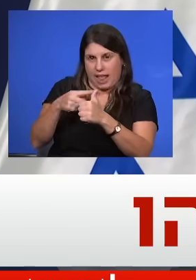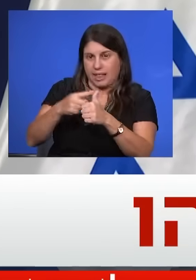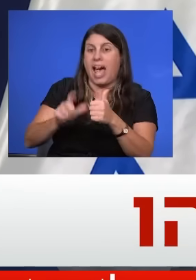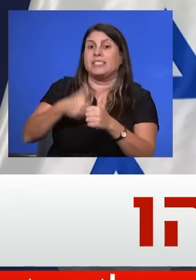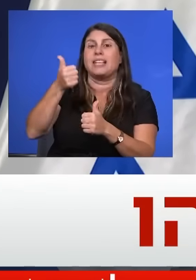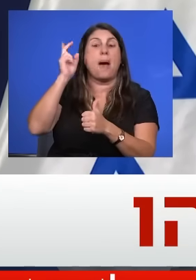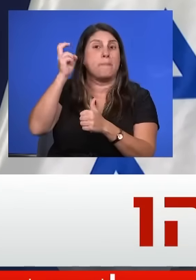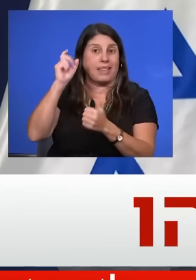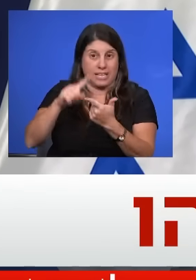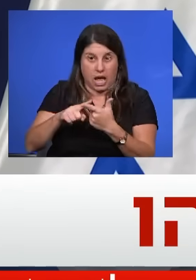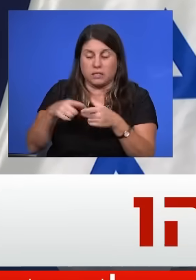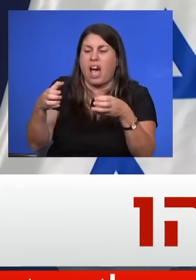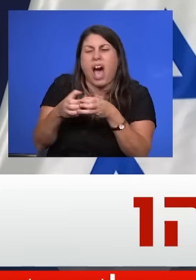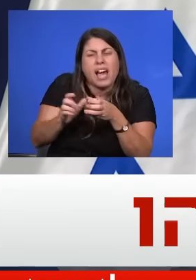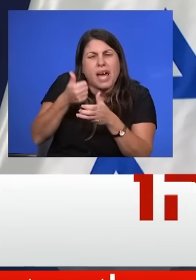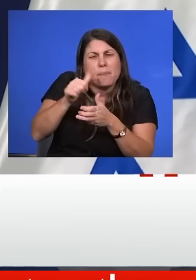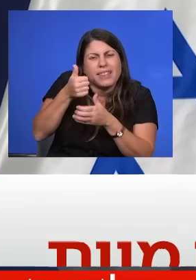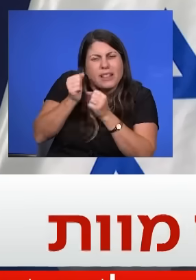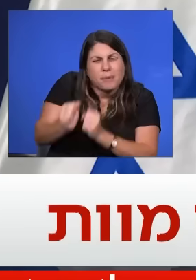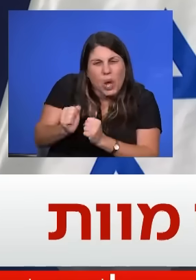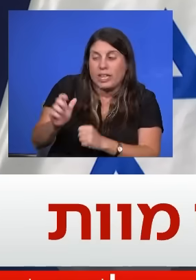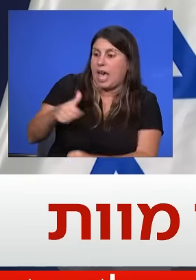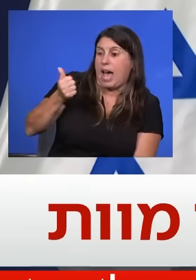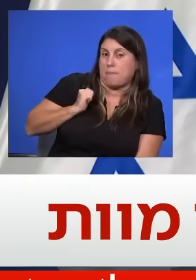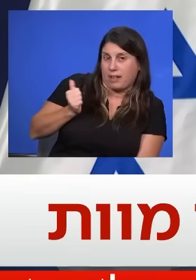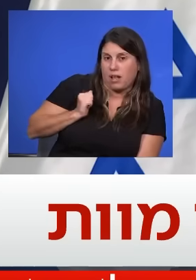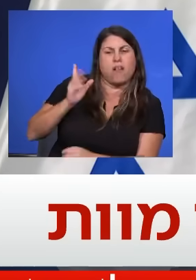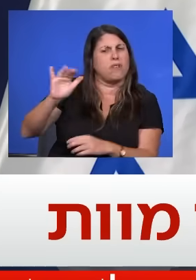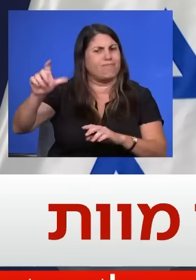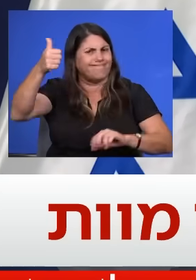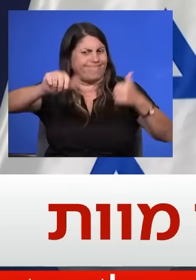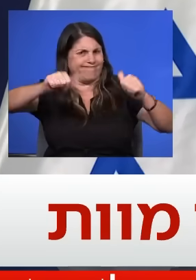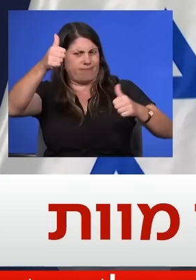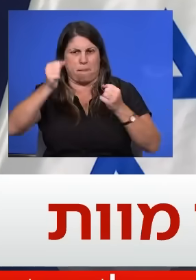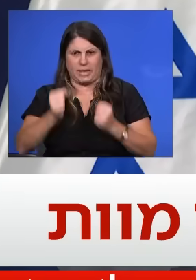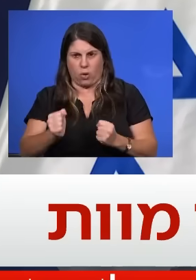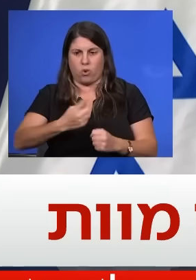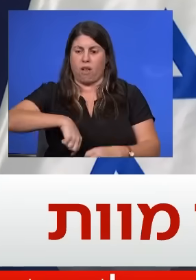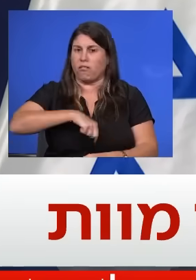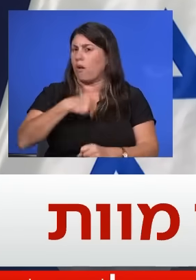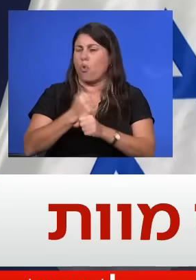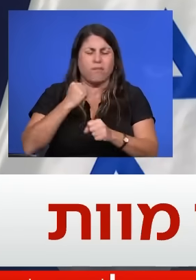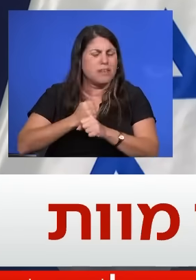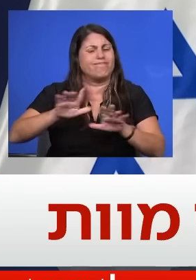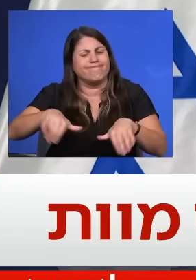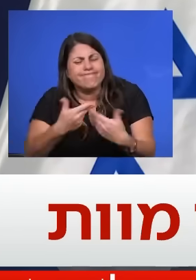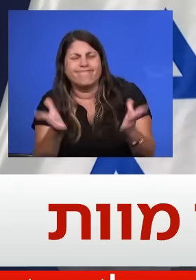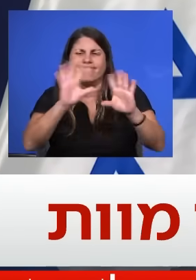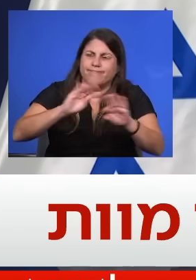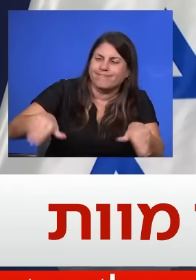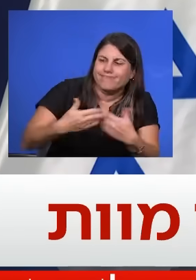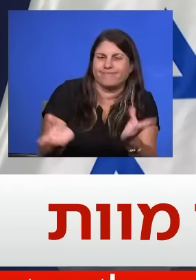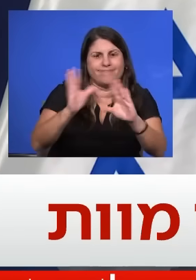הביטחוני, הרמטכ"ל וראשי זרועות הביטחון, אנחנו עובדים מסביב לשעון כדי לממש